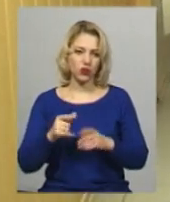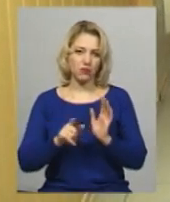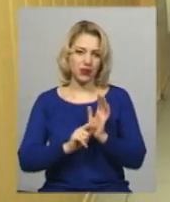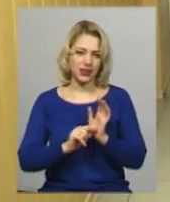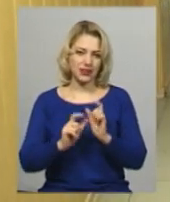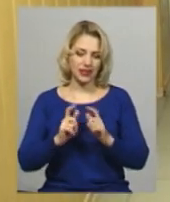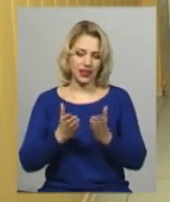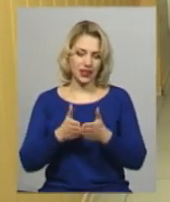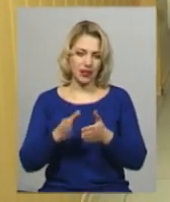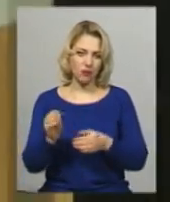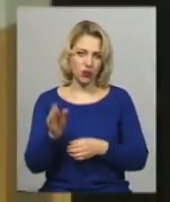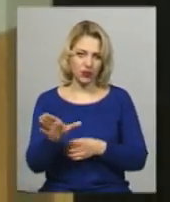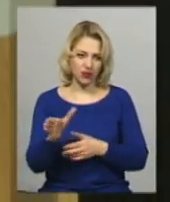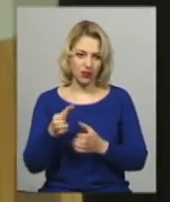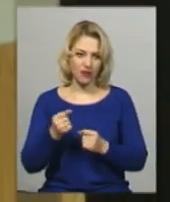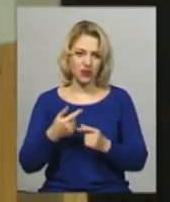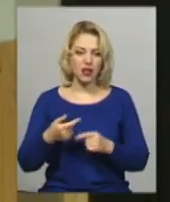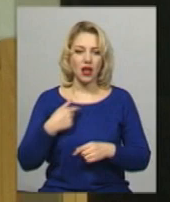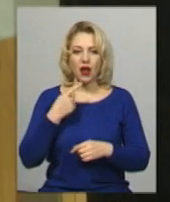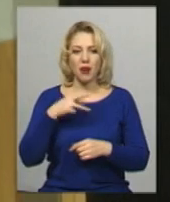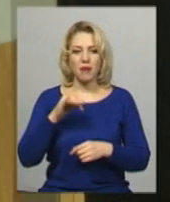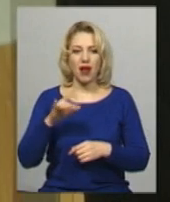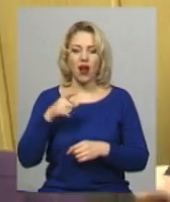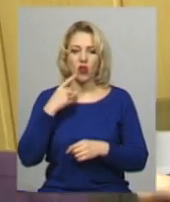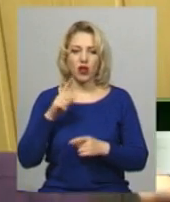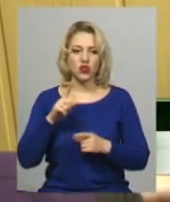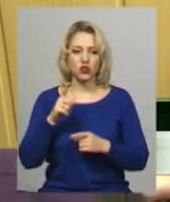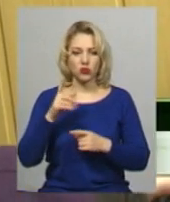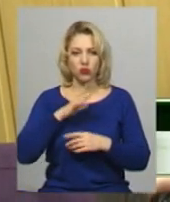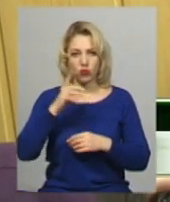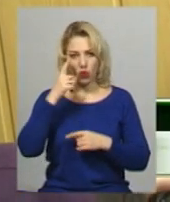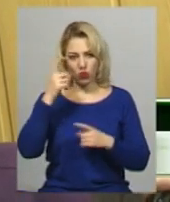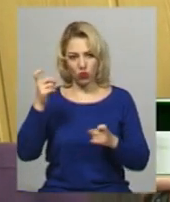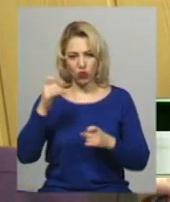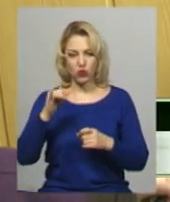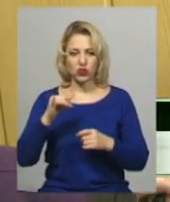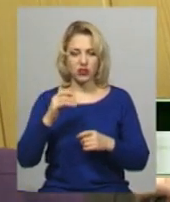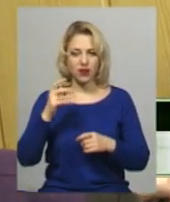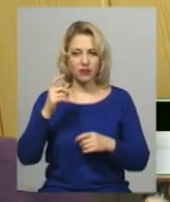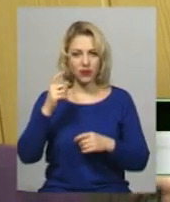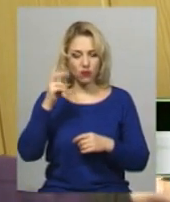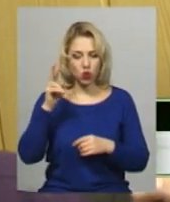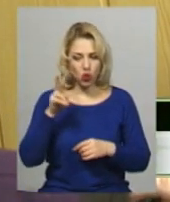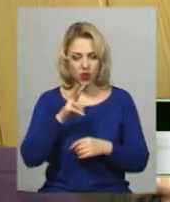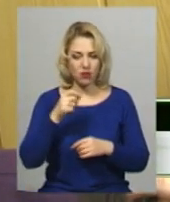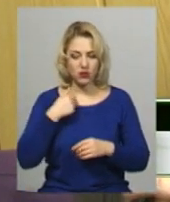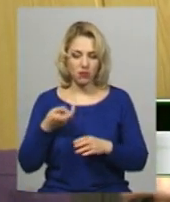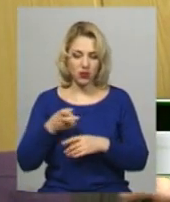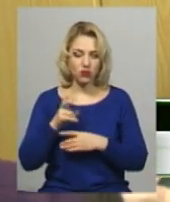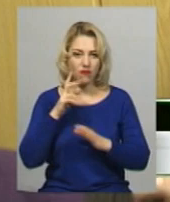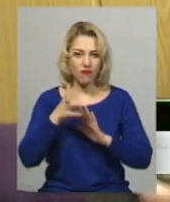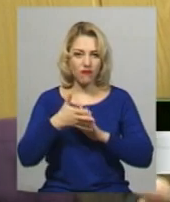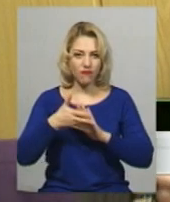Михайло Коваль каже, до управління прийшов, бо почув оголошення у тролейбусі. Ну, не знаю, вияснити. Всі пенсіонери приходять, я теж